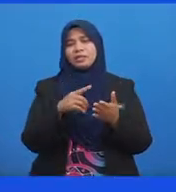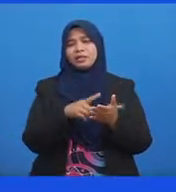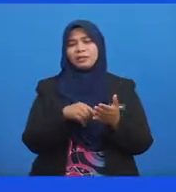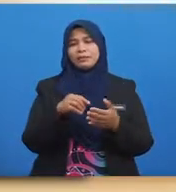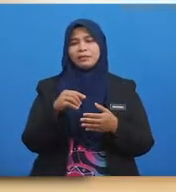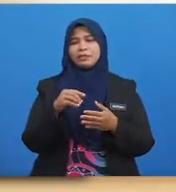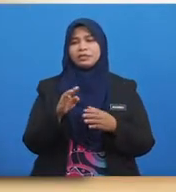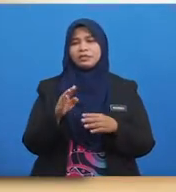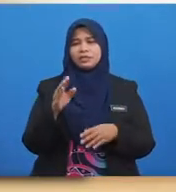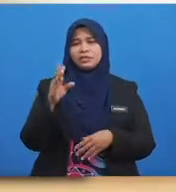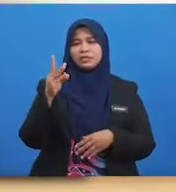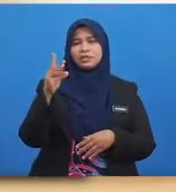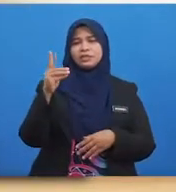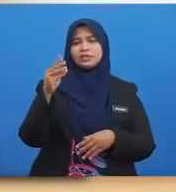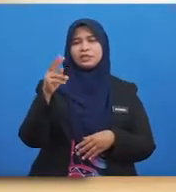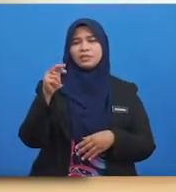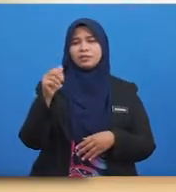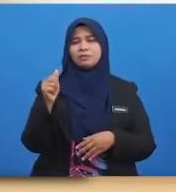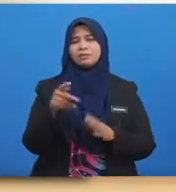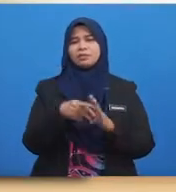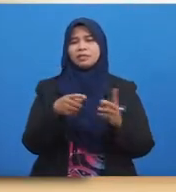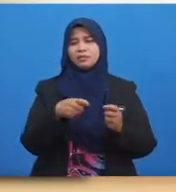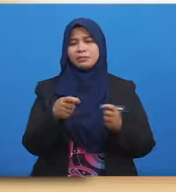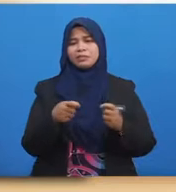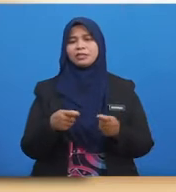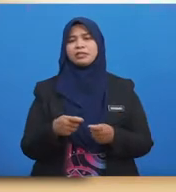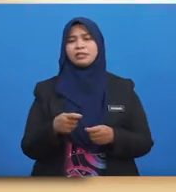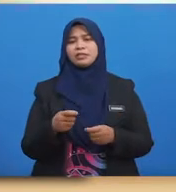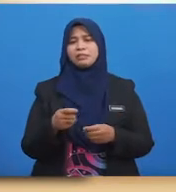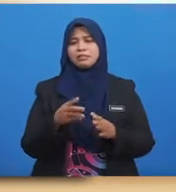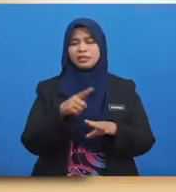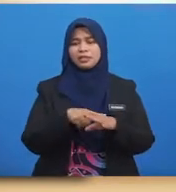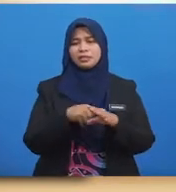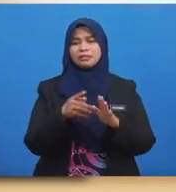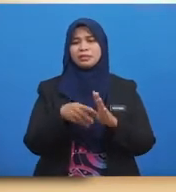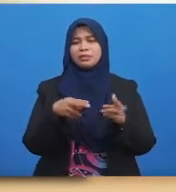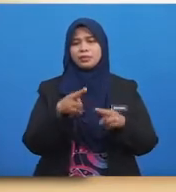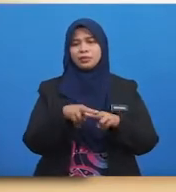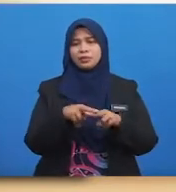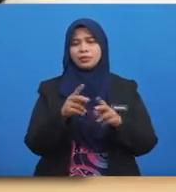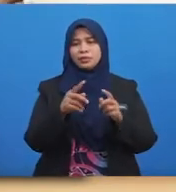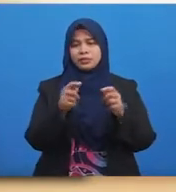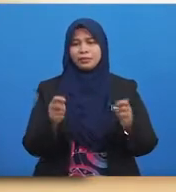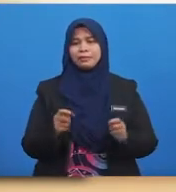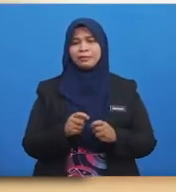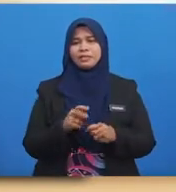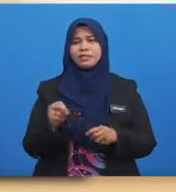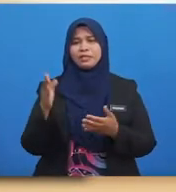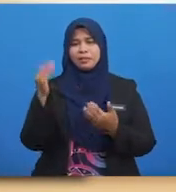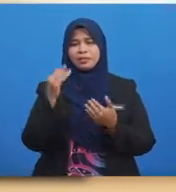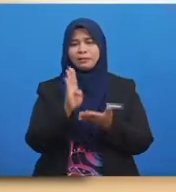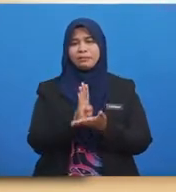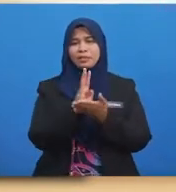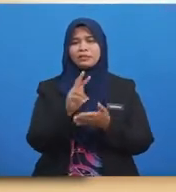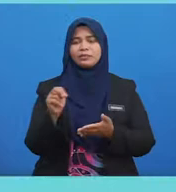bantuan. Seterusnya, pada 1 Julai 1946, Vinebrook menyerahkan Sarawak